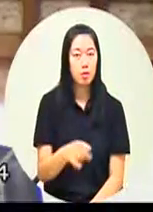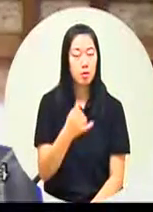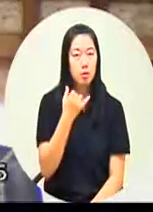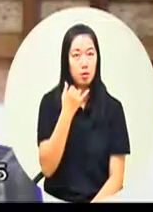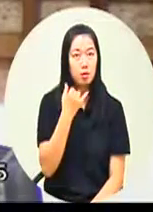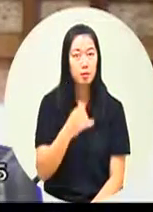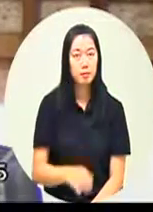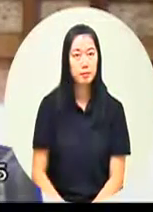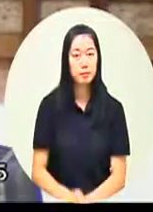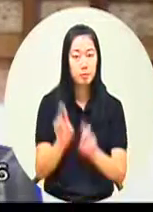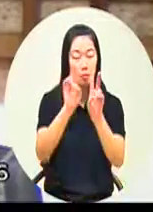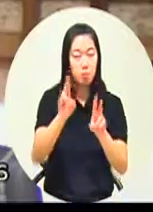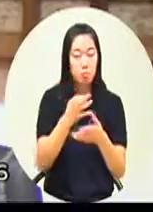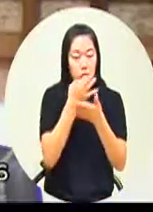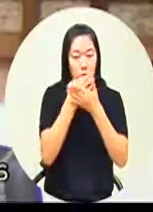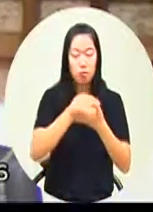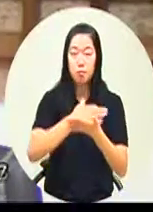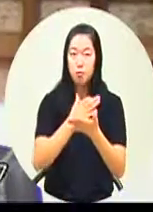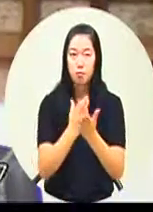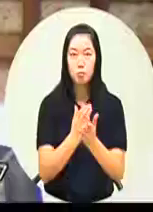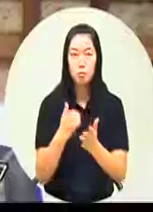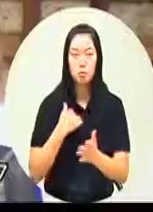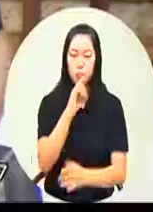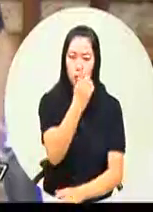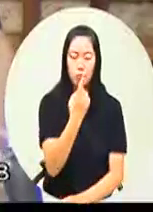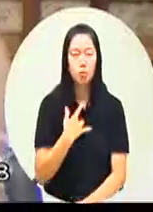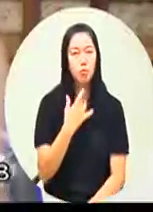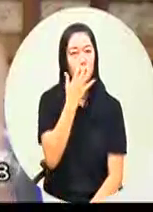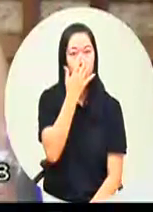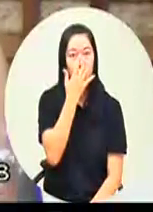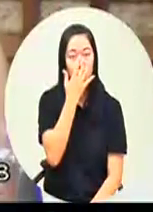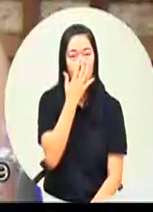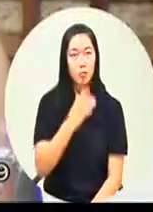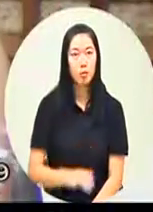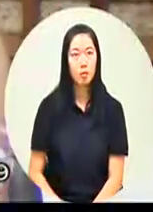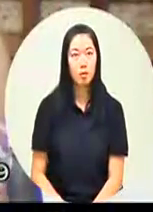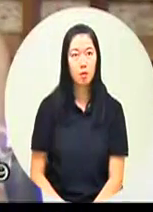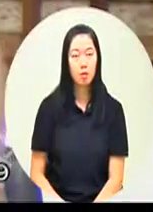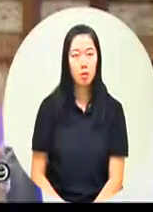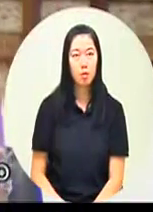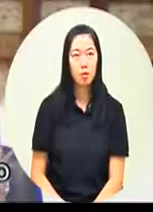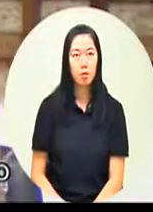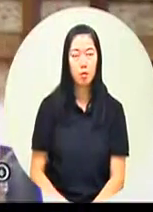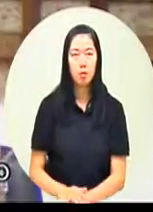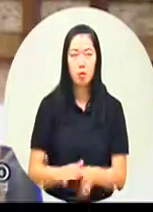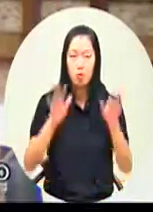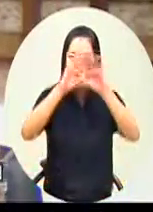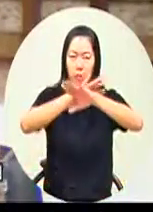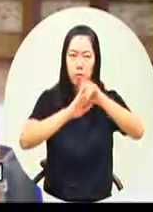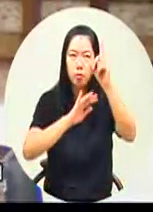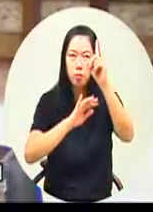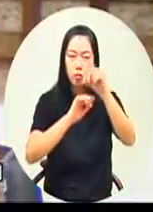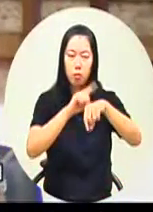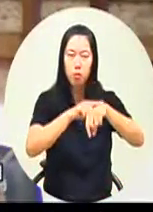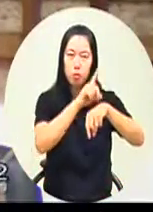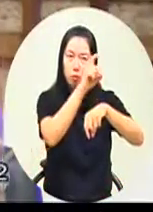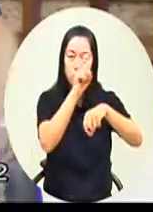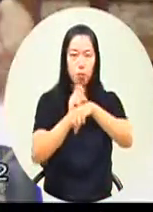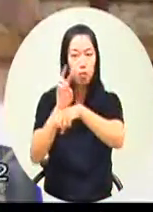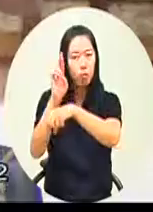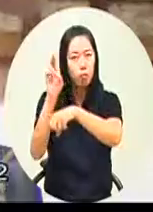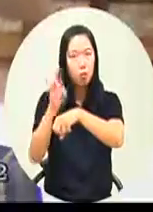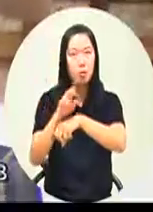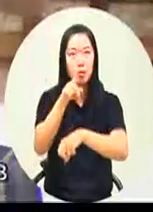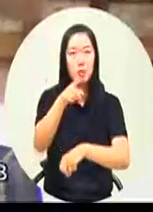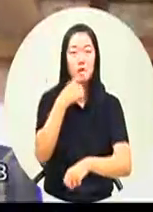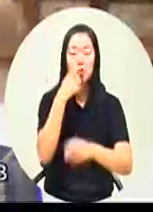些电力等等，我不晓得什么因素，每到了十一点十二点，有的在十一点的路段，你就把红